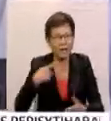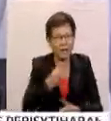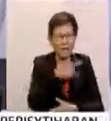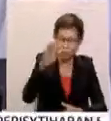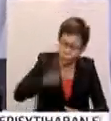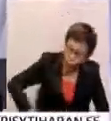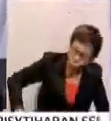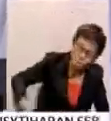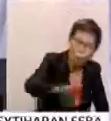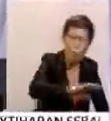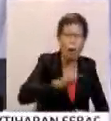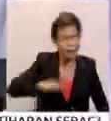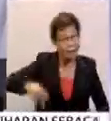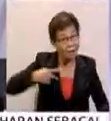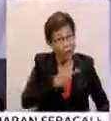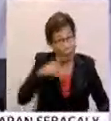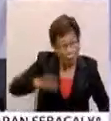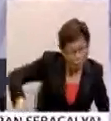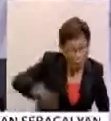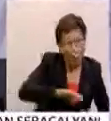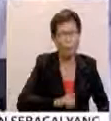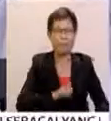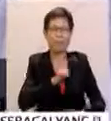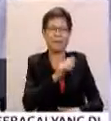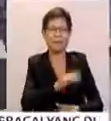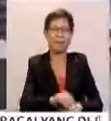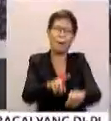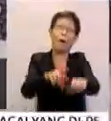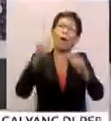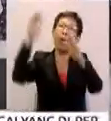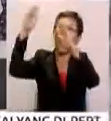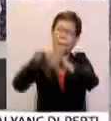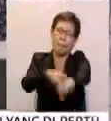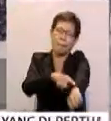semua bangga dengan dia dan semoga panjang umur dan murah rezeki.